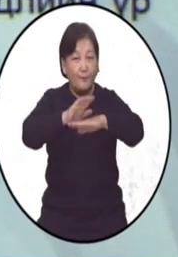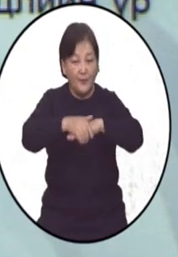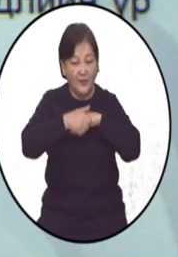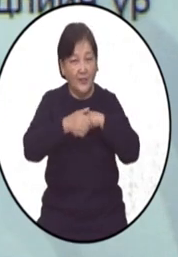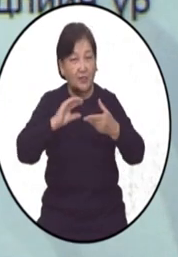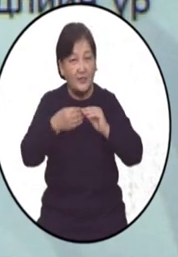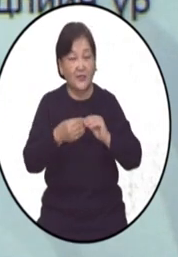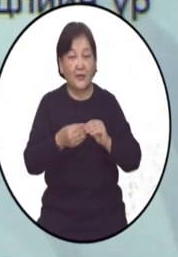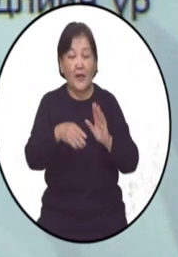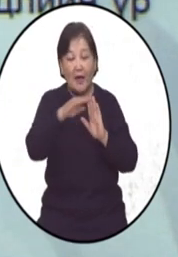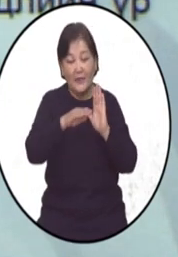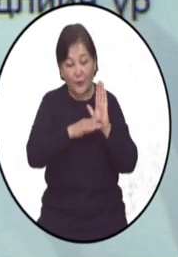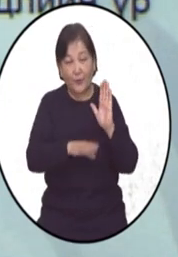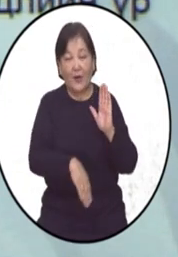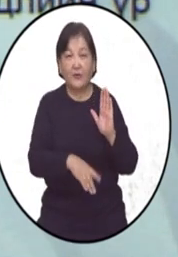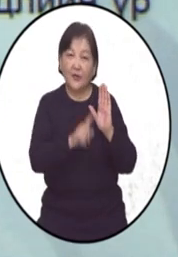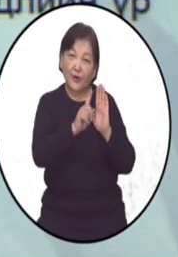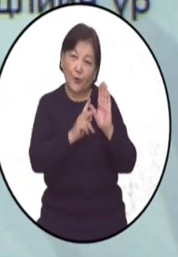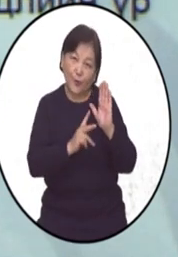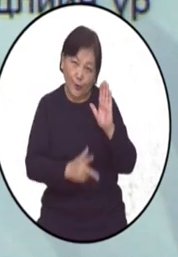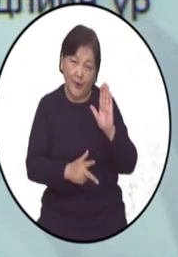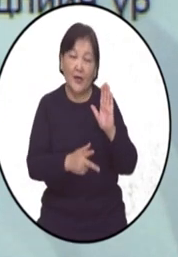тогтох ба тэдгээр нь дугаарлагдсан байдаг.